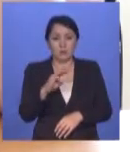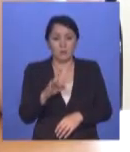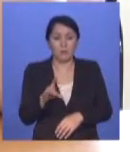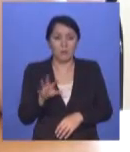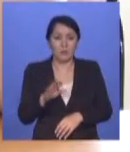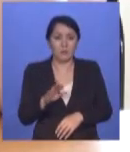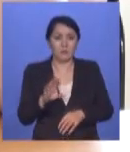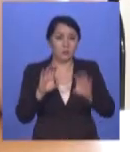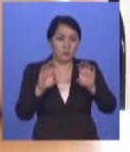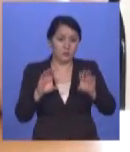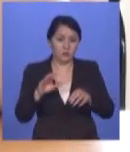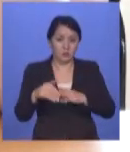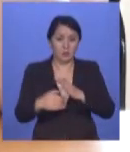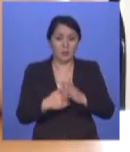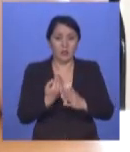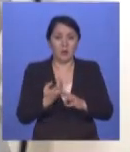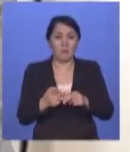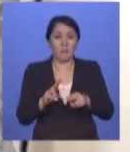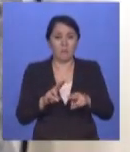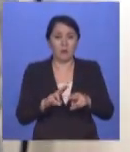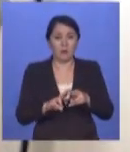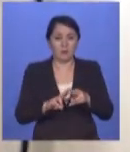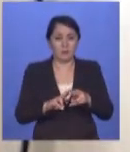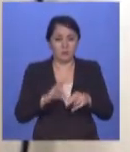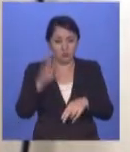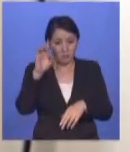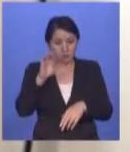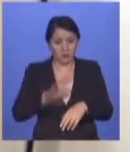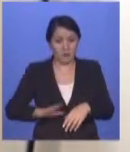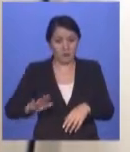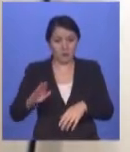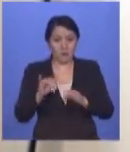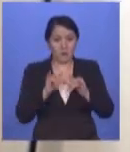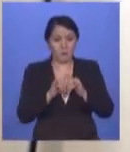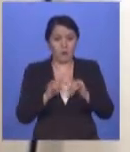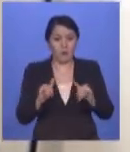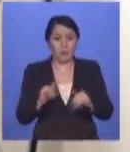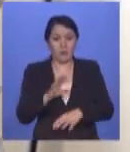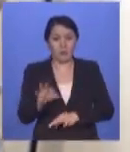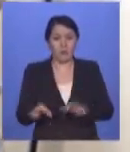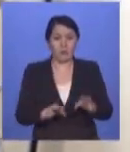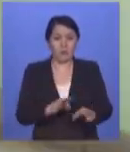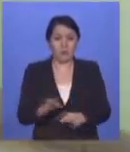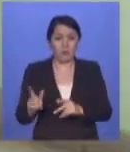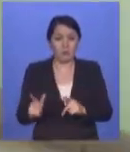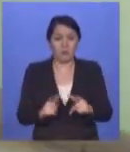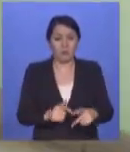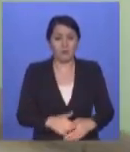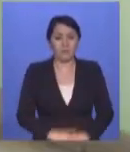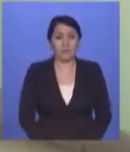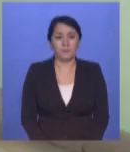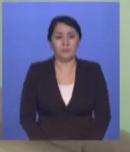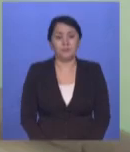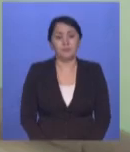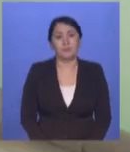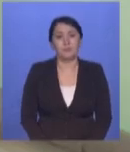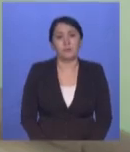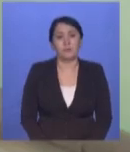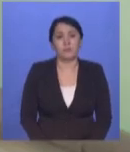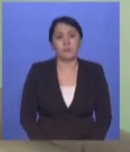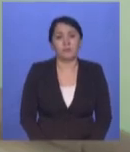заңы жаңартуды қажет етуде. Сондықтан елімізде медиацияны дамыту тұжырымдамасының жобасы әзірленіп жатыр. У нас сейчас в планах